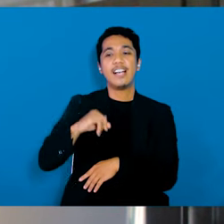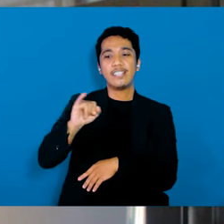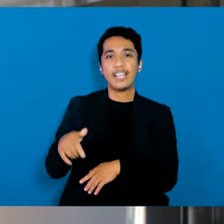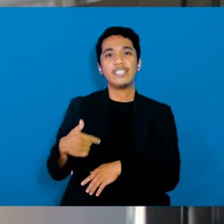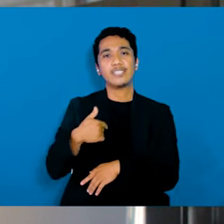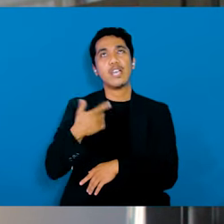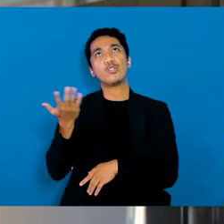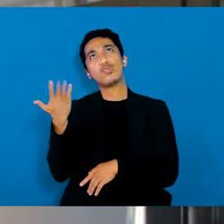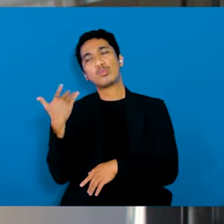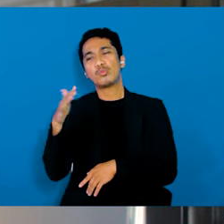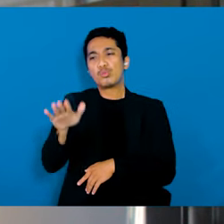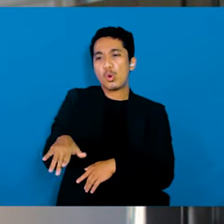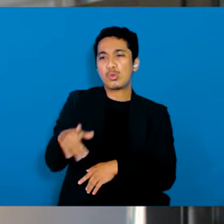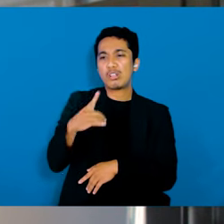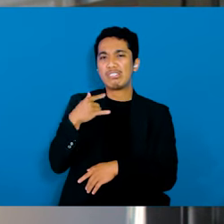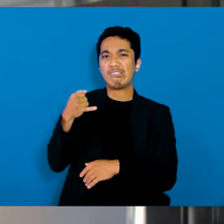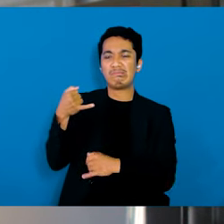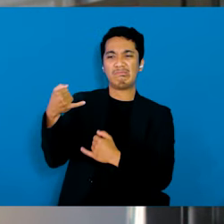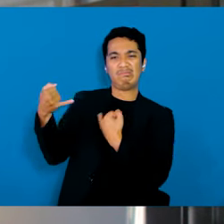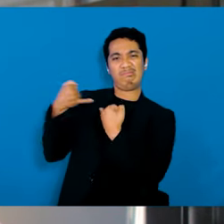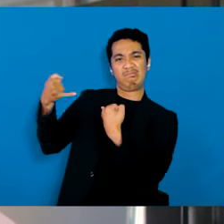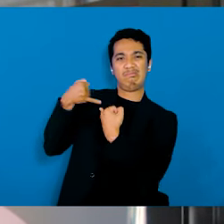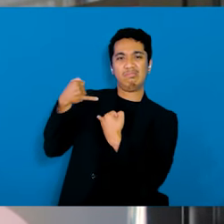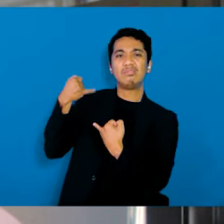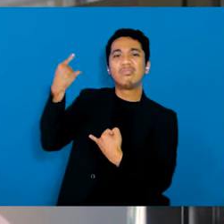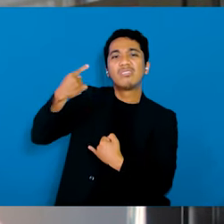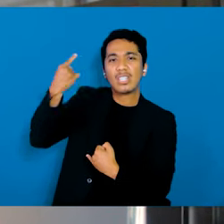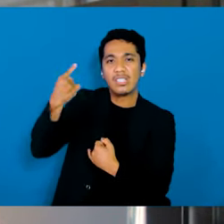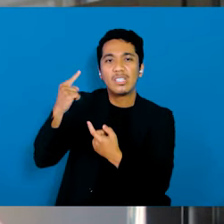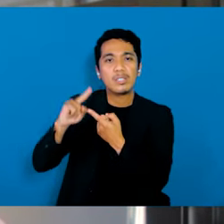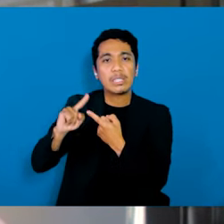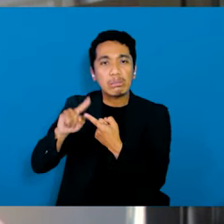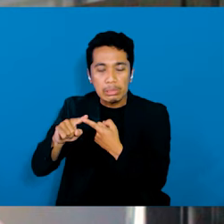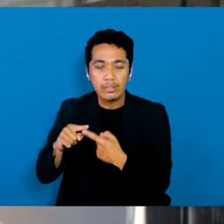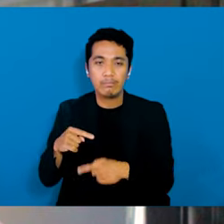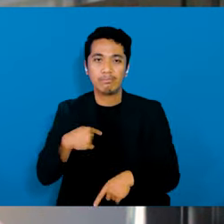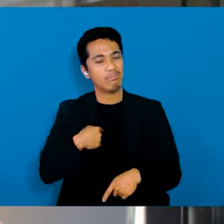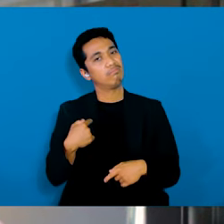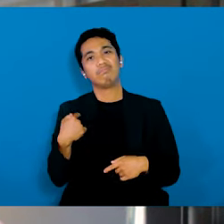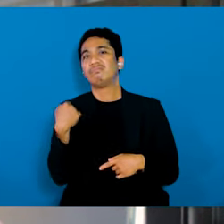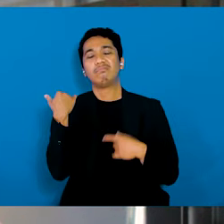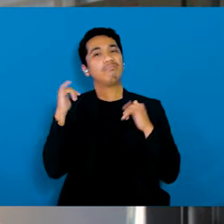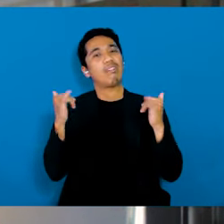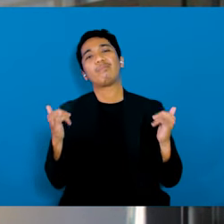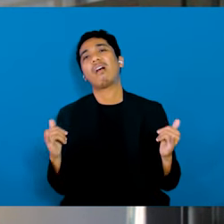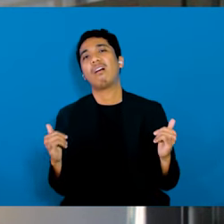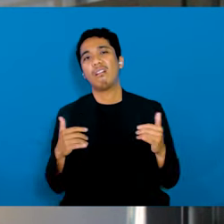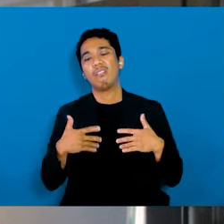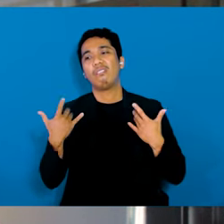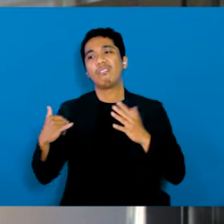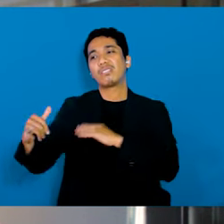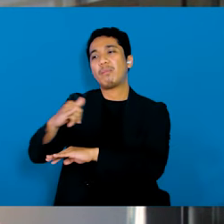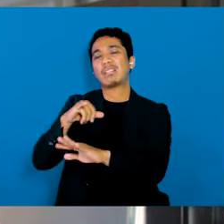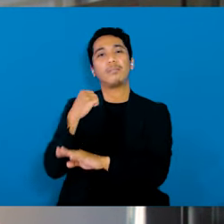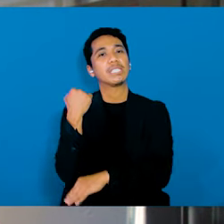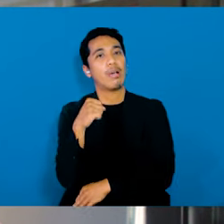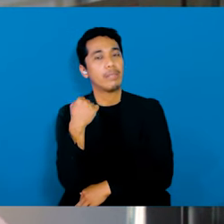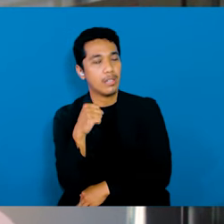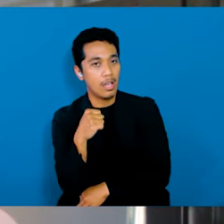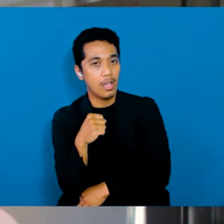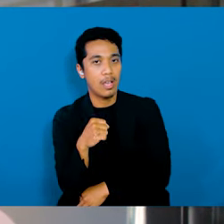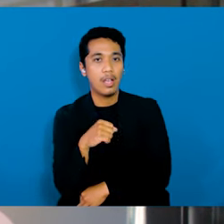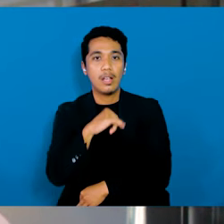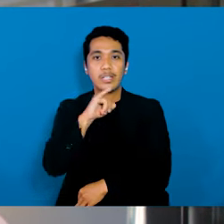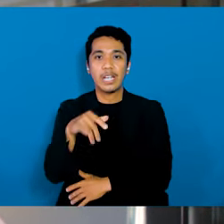itu sering mendapatkan bulian dari teman-teman, nggak pernah bisa bermain dengan bersama mereka,